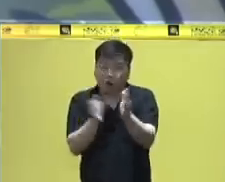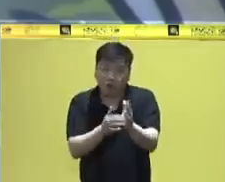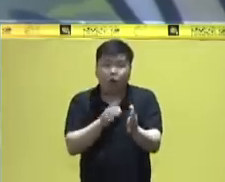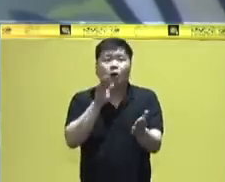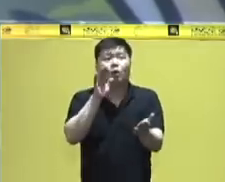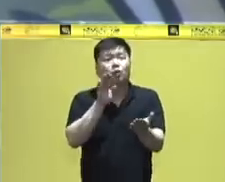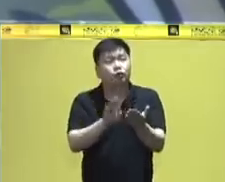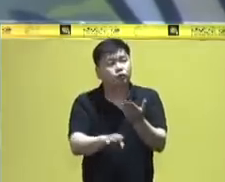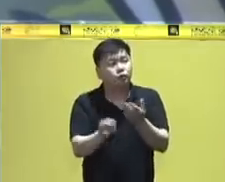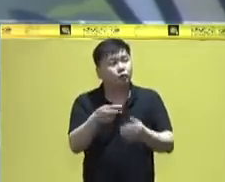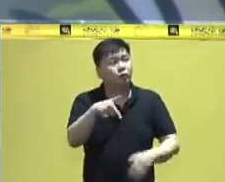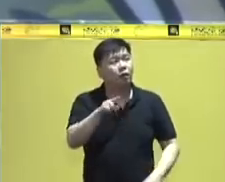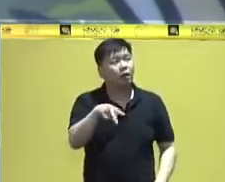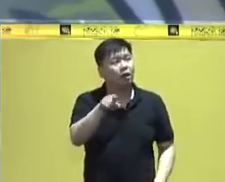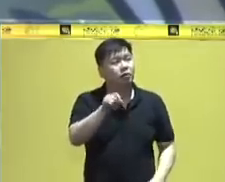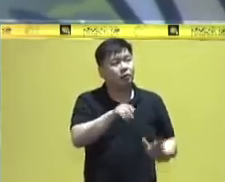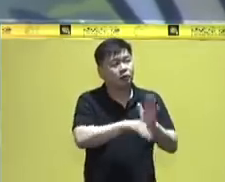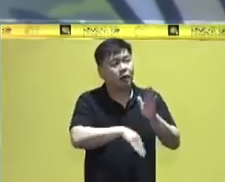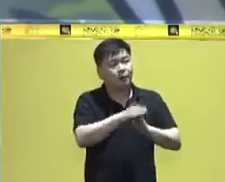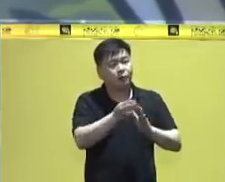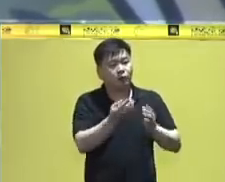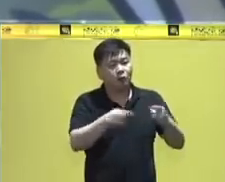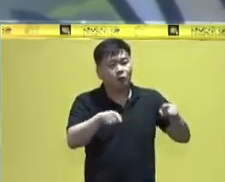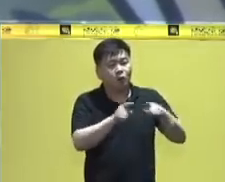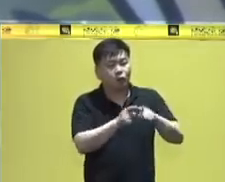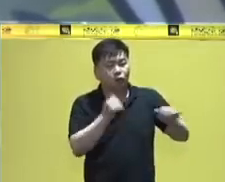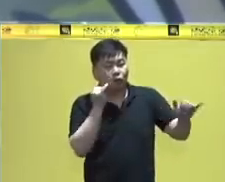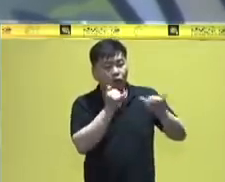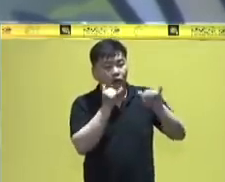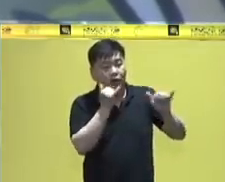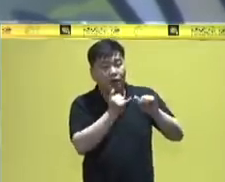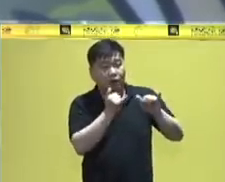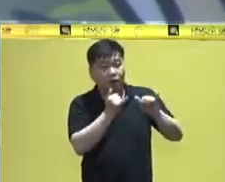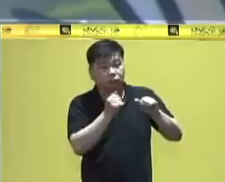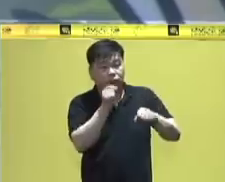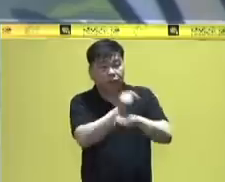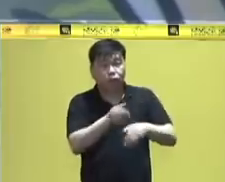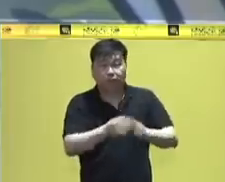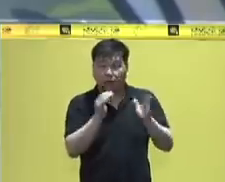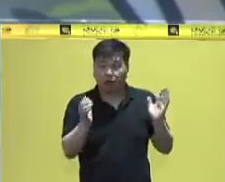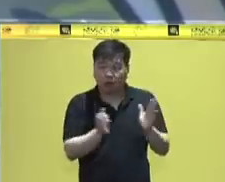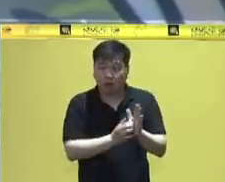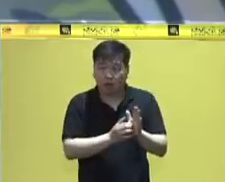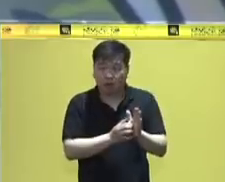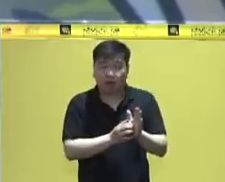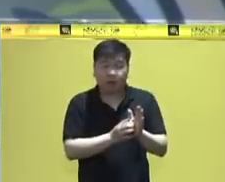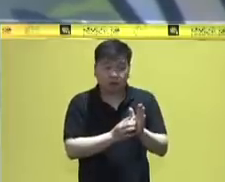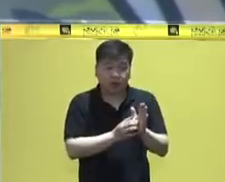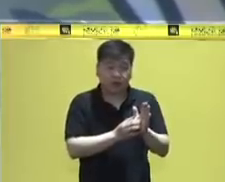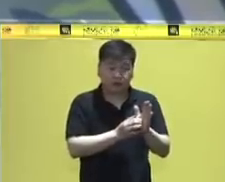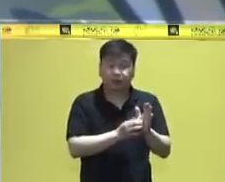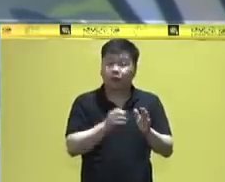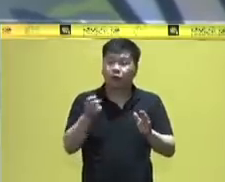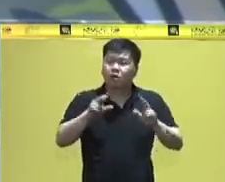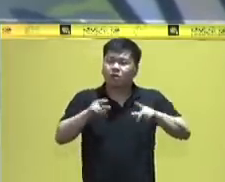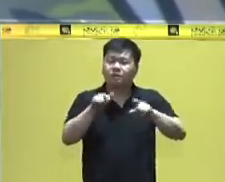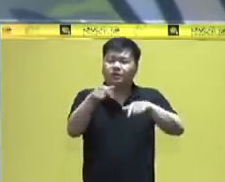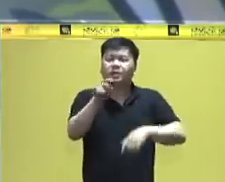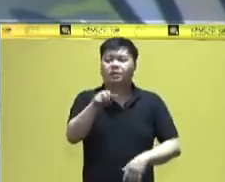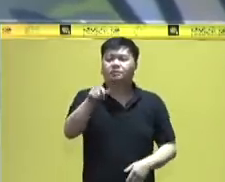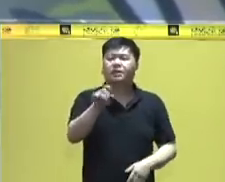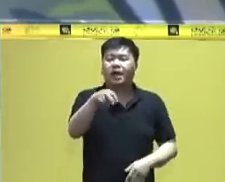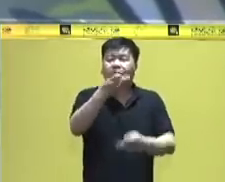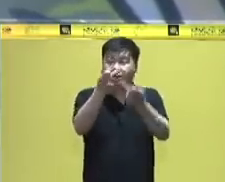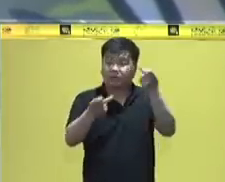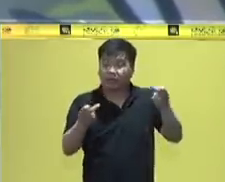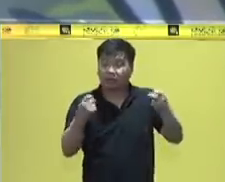가지 개성에서 남북 공동 연락 사무소 개설 그다음에 개성공 저 금강산 관광이 지금 안 되고 있지만 또